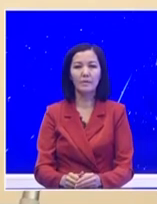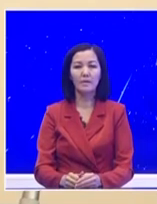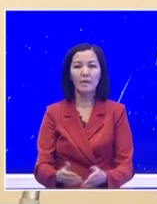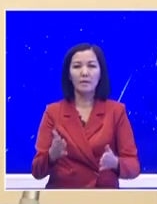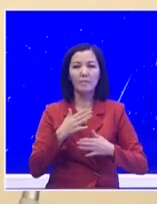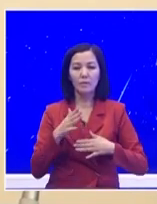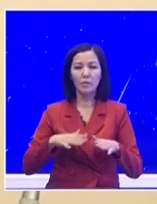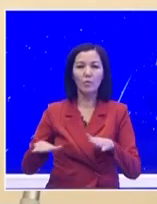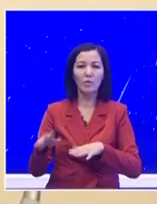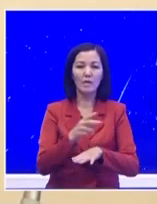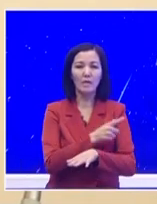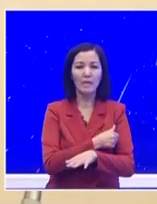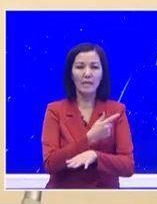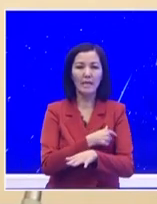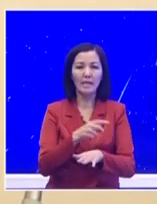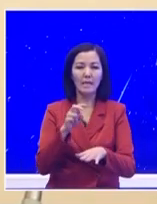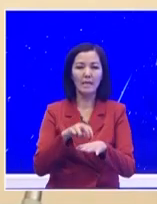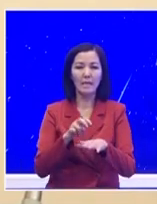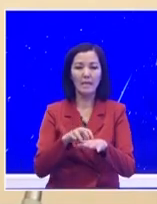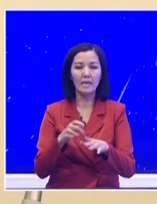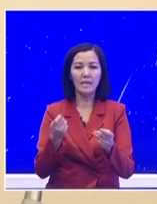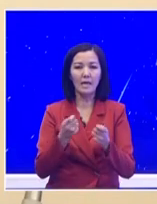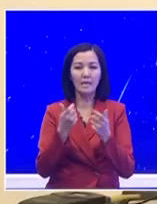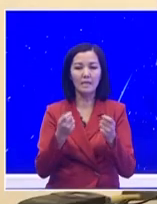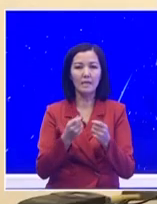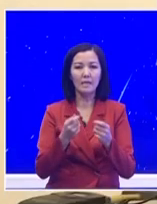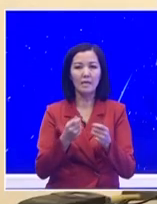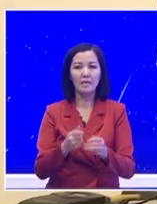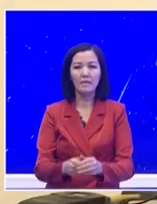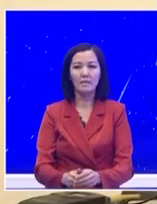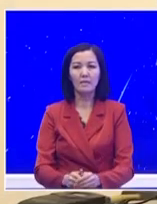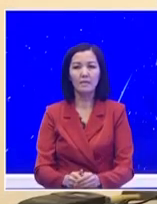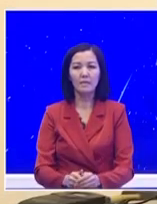Біздің өңірде дәрігерлер аз. Бұл мәселені қалай шешіп жатырсыздар?